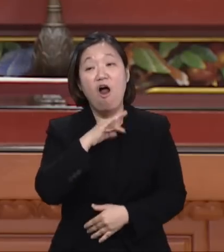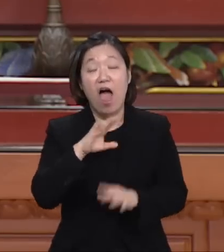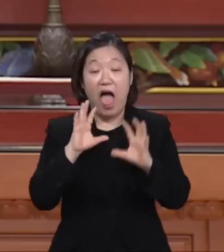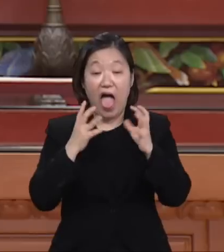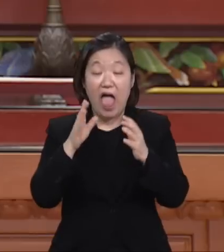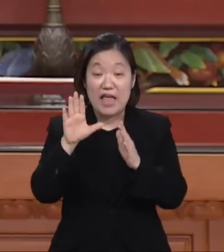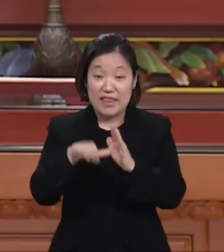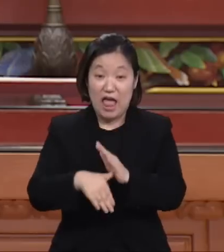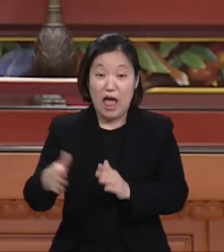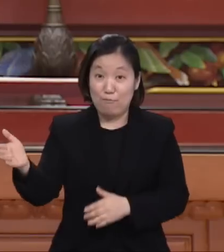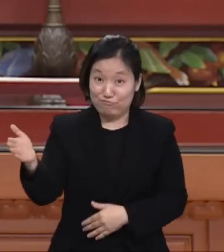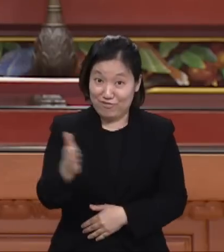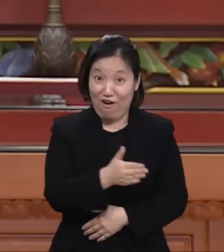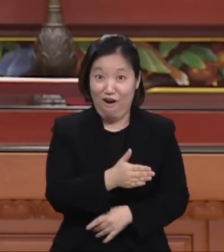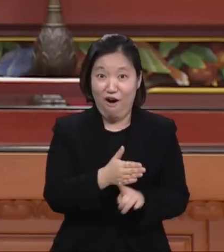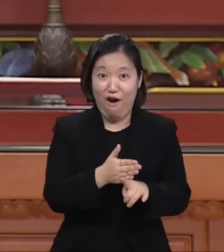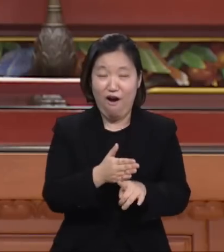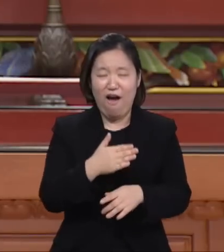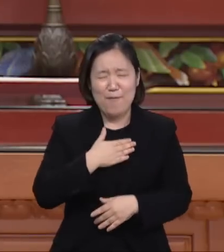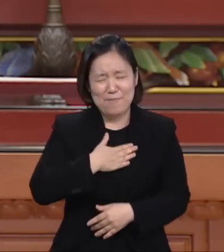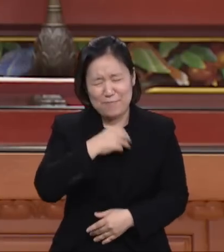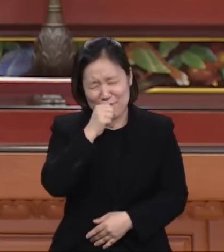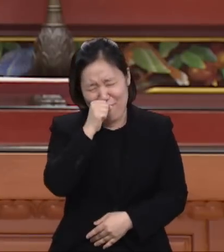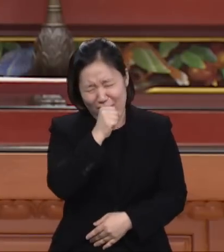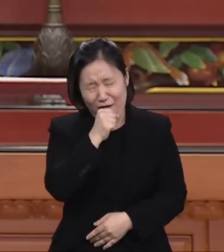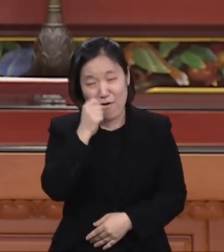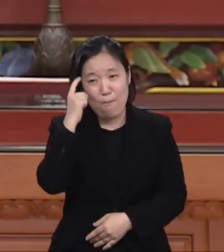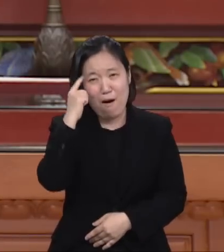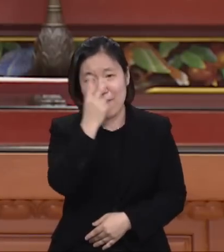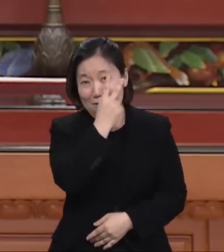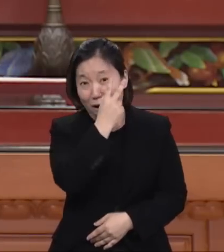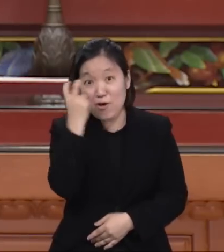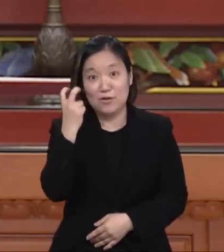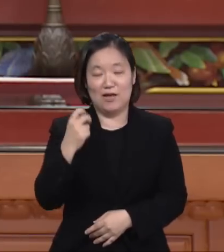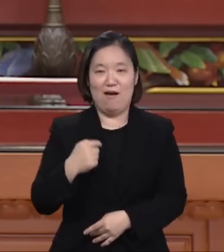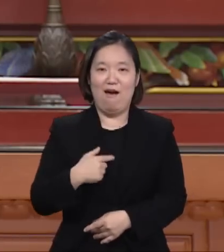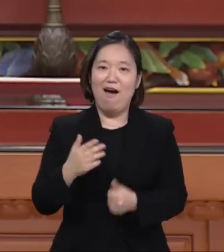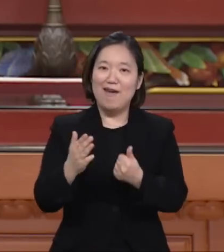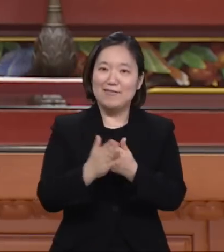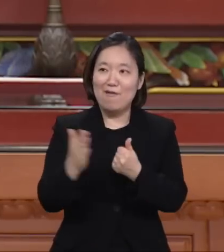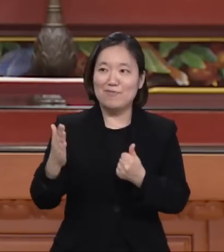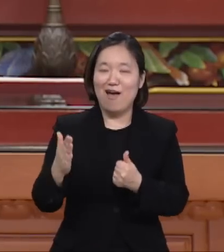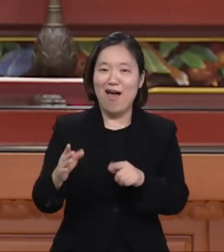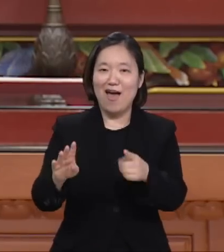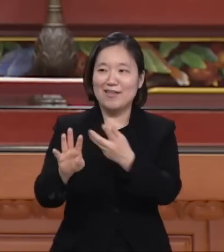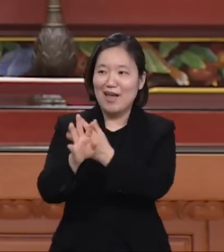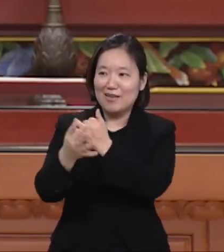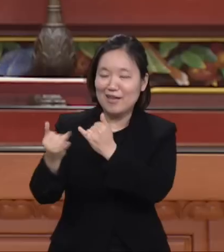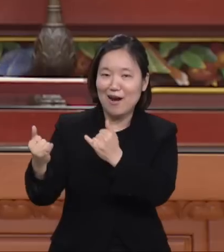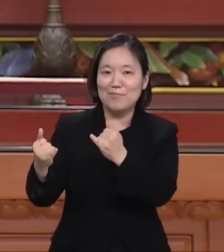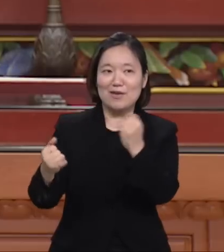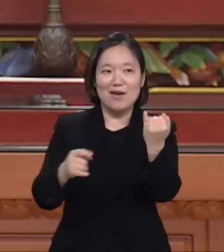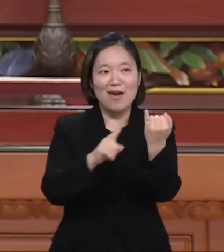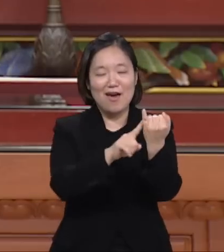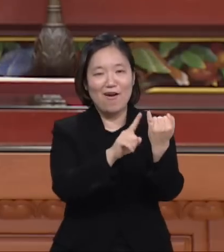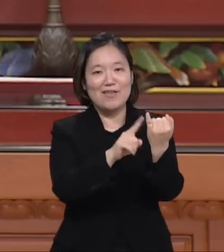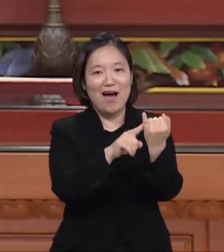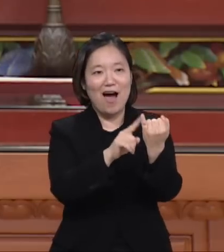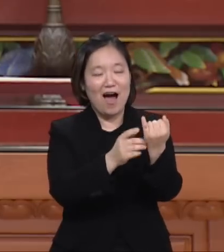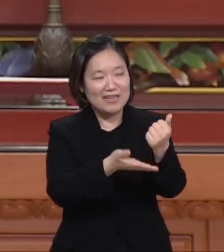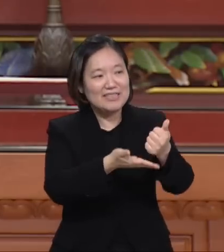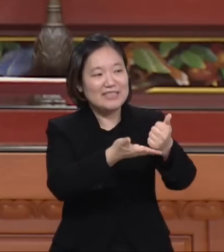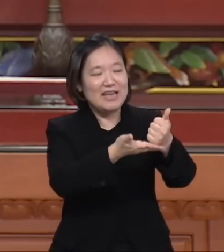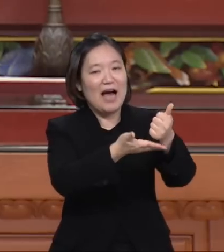아주 착하고 머리가 총명했대요 그래서 주변에서도 어른들 사이에서 칭찬이 아주